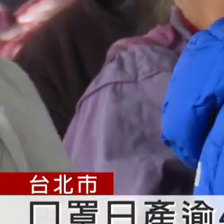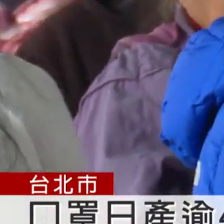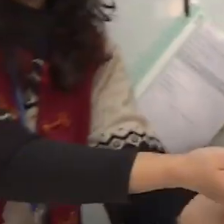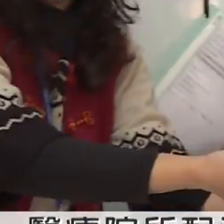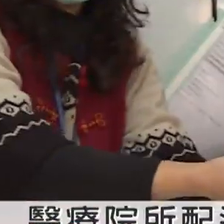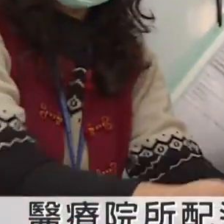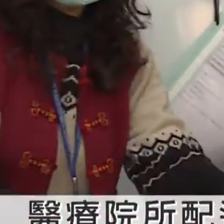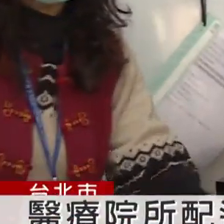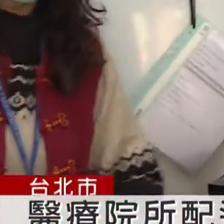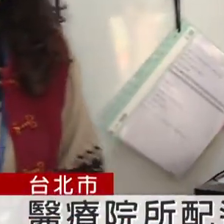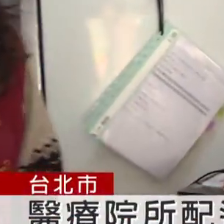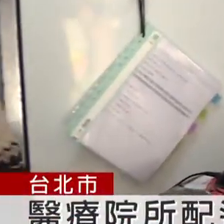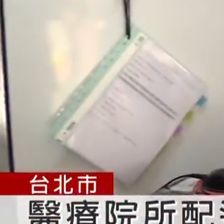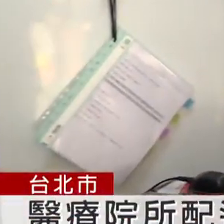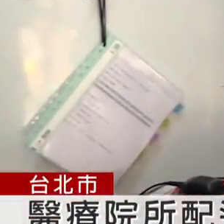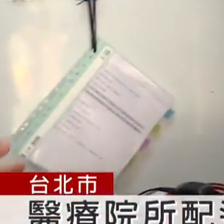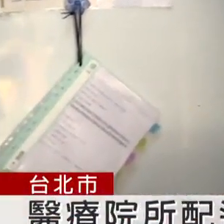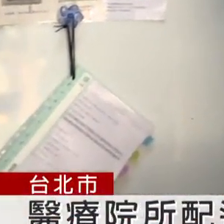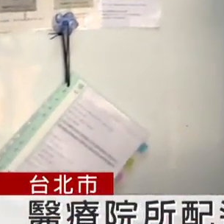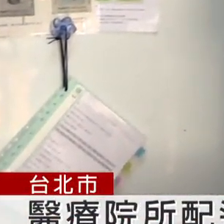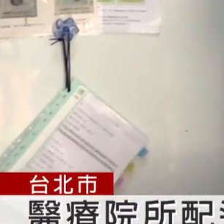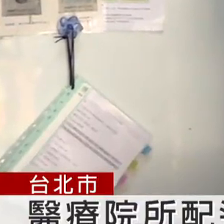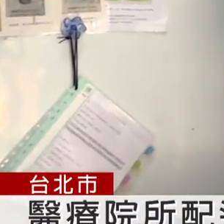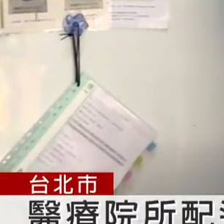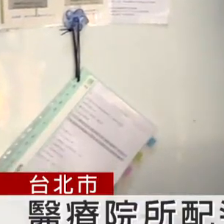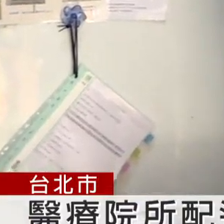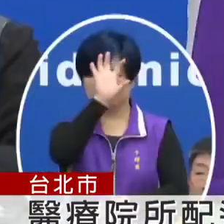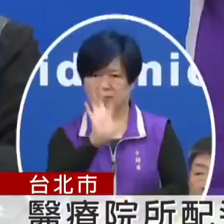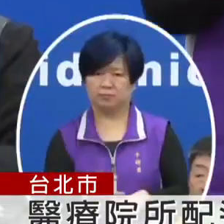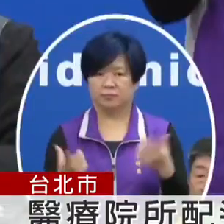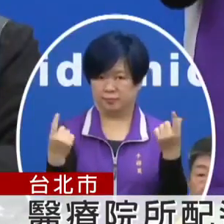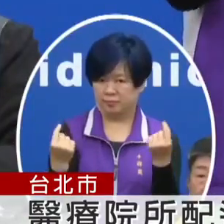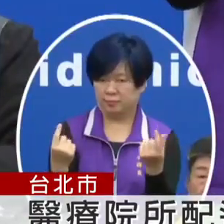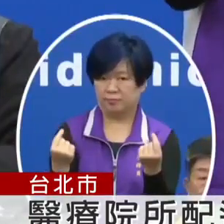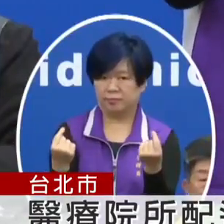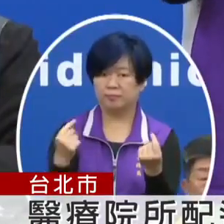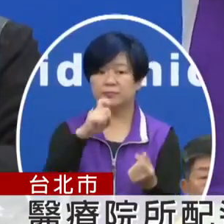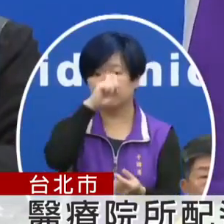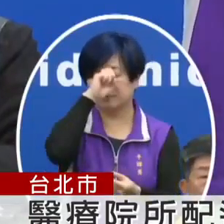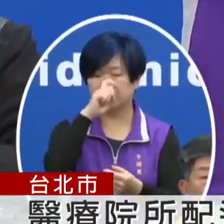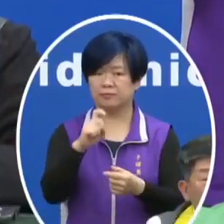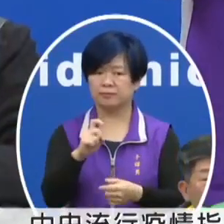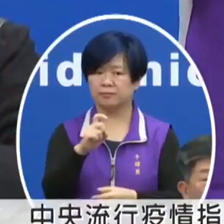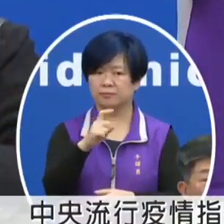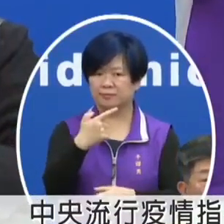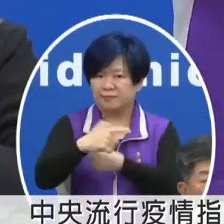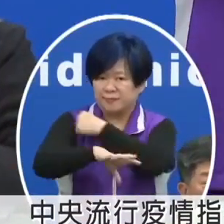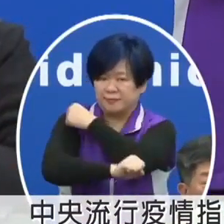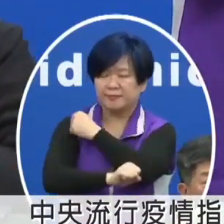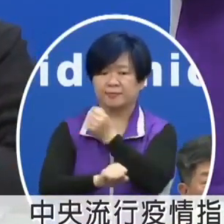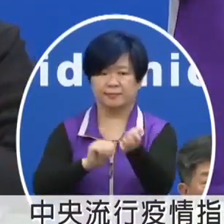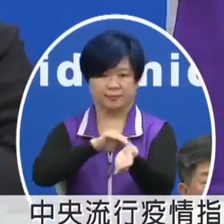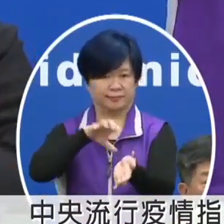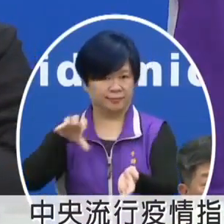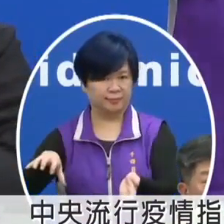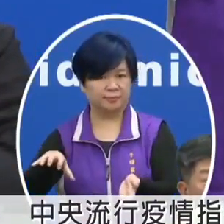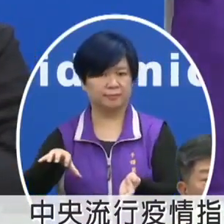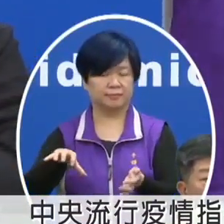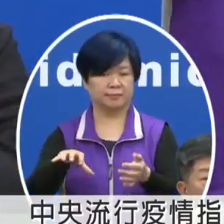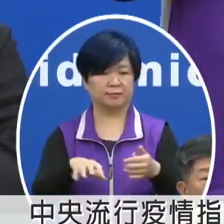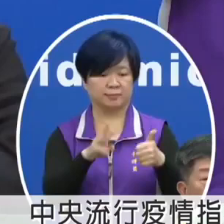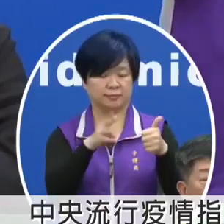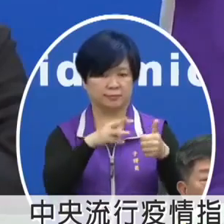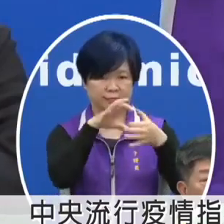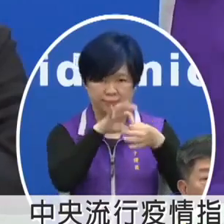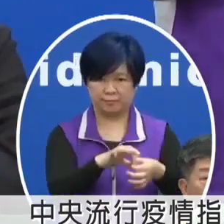存量，至少要有15天左右的安全准备量。 好，那希望说最少在医院里面在诊所